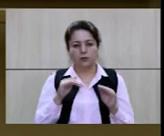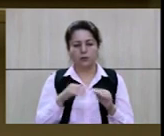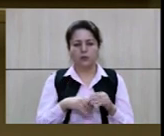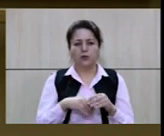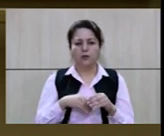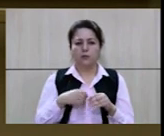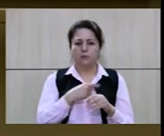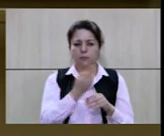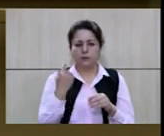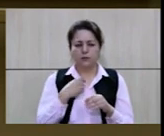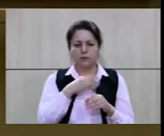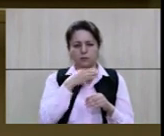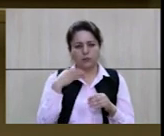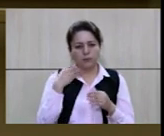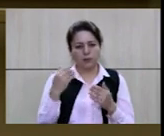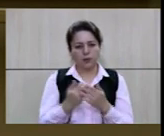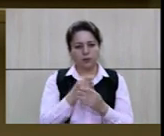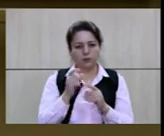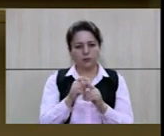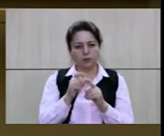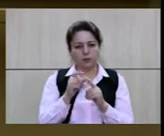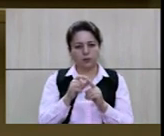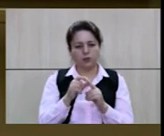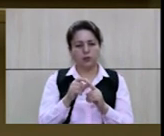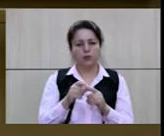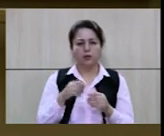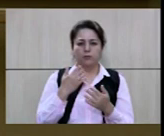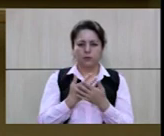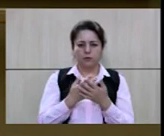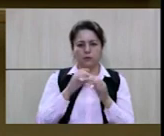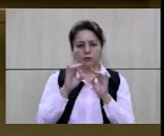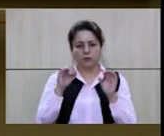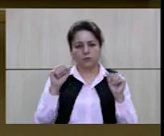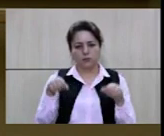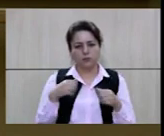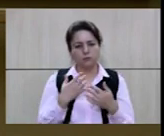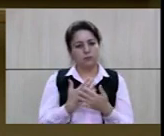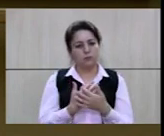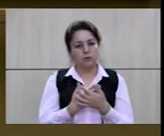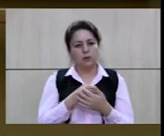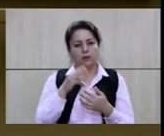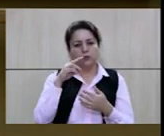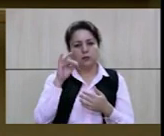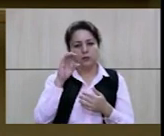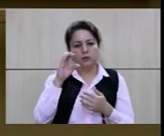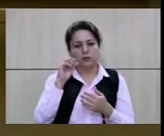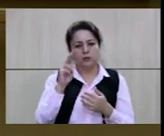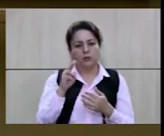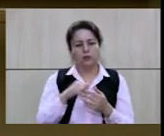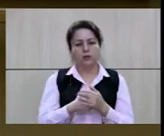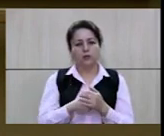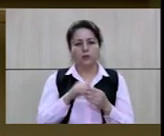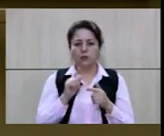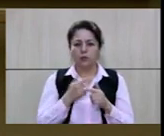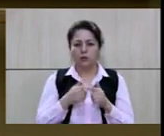bir qancha yangi sözlerga misollar aytishimiz mumkin. Masalan, disk yoki